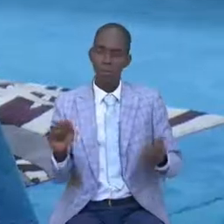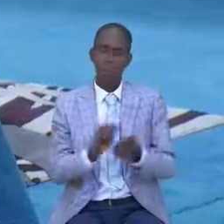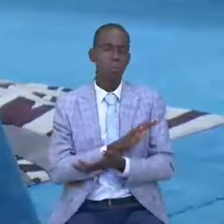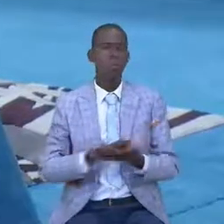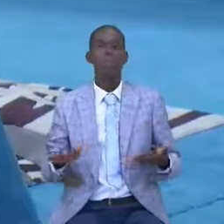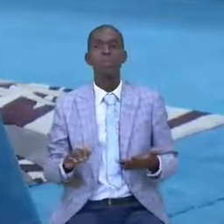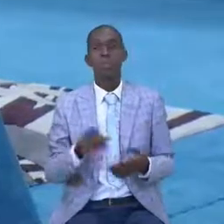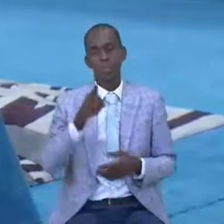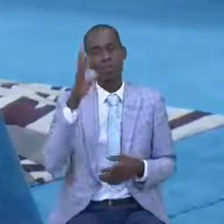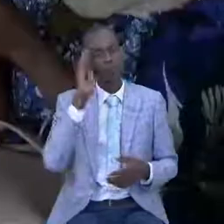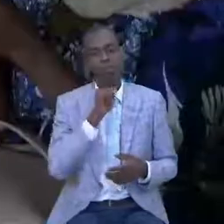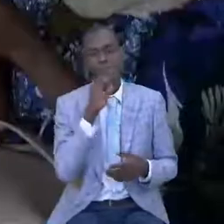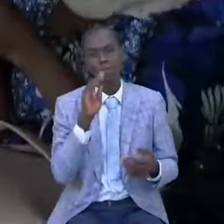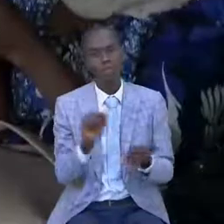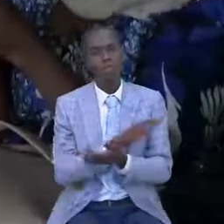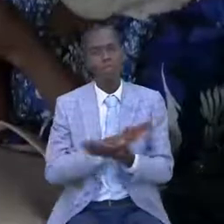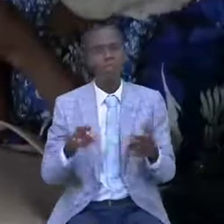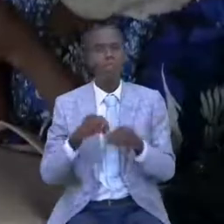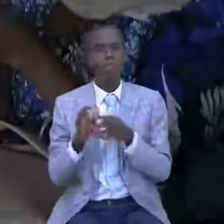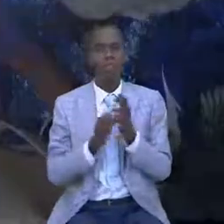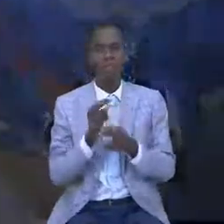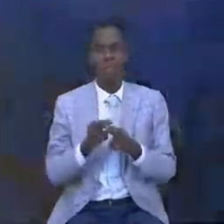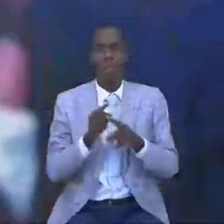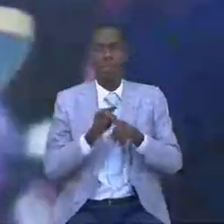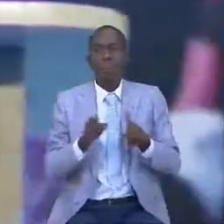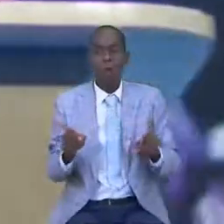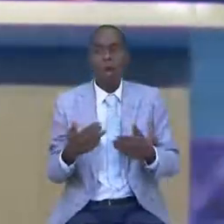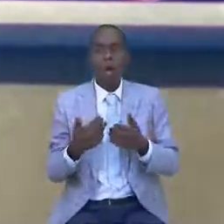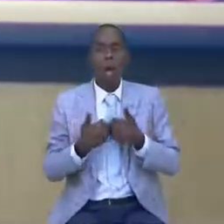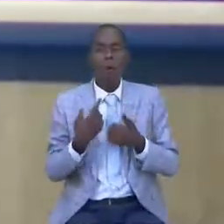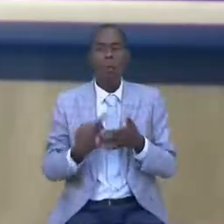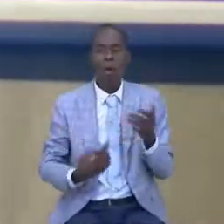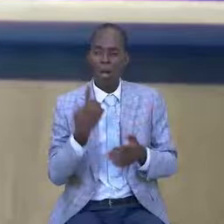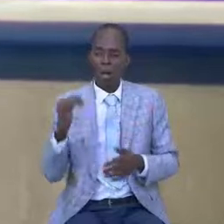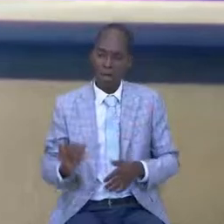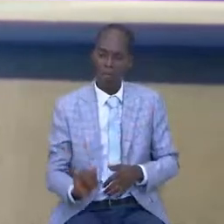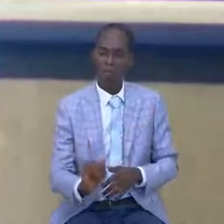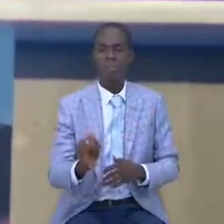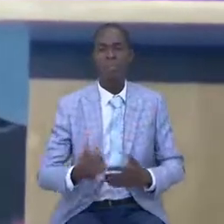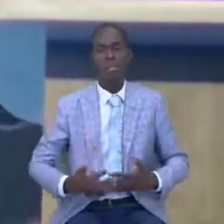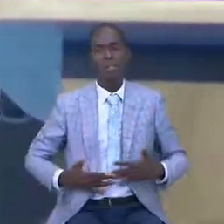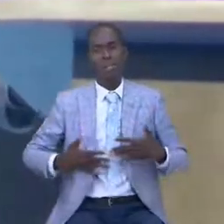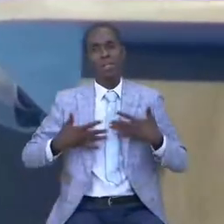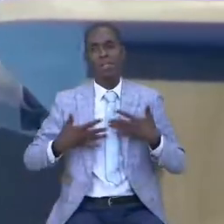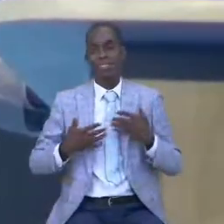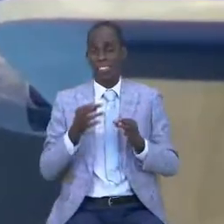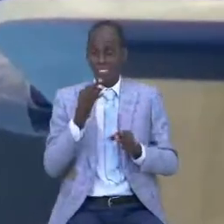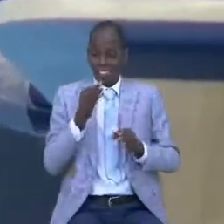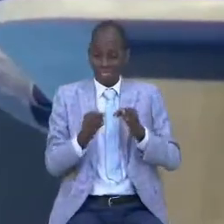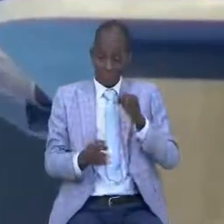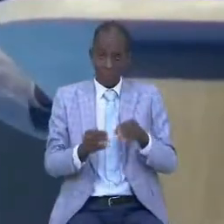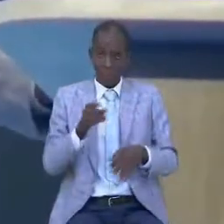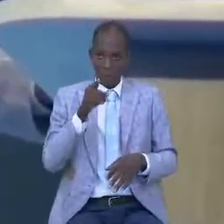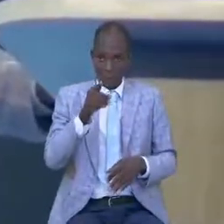Je dis moi-même, je ne périrai pas. Vous n'allez pas périr. Mais quiconque là aura la